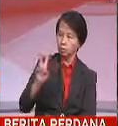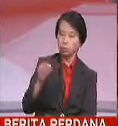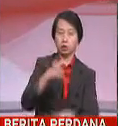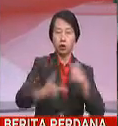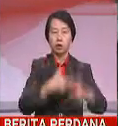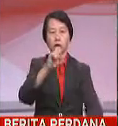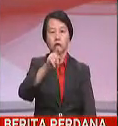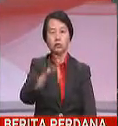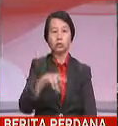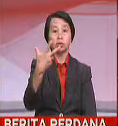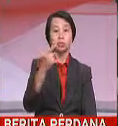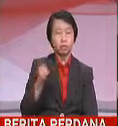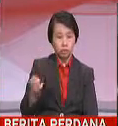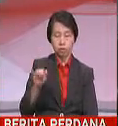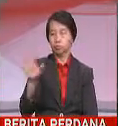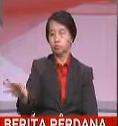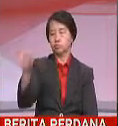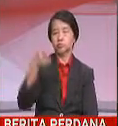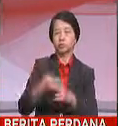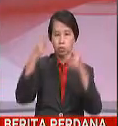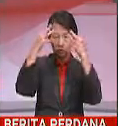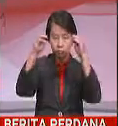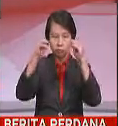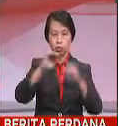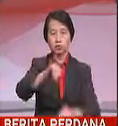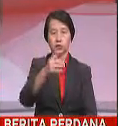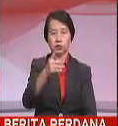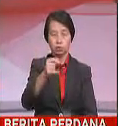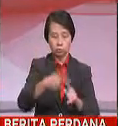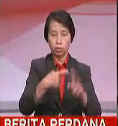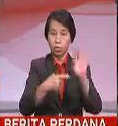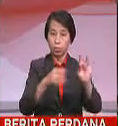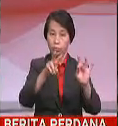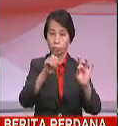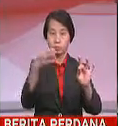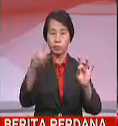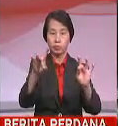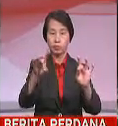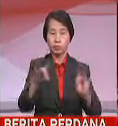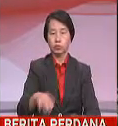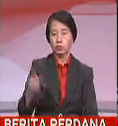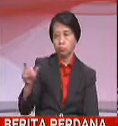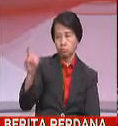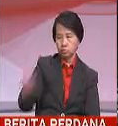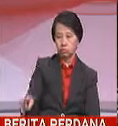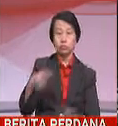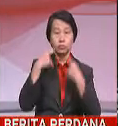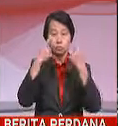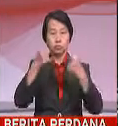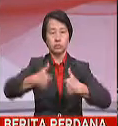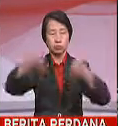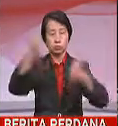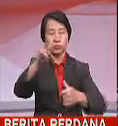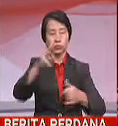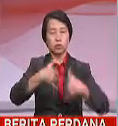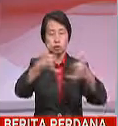Liga Super ketiganya beliau dinamakan sebagai pengurus jdt pada bulan ogos 2018 figeroa berjaya memenangi